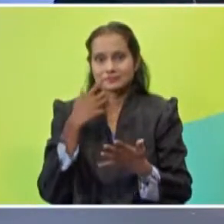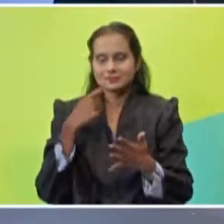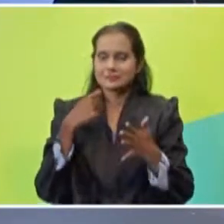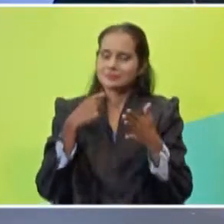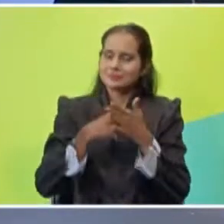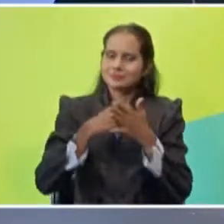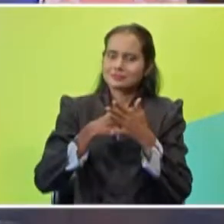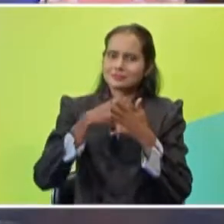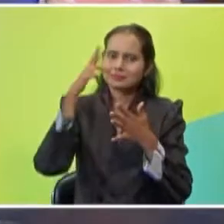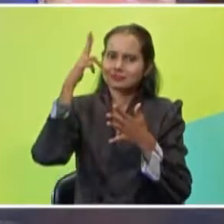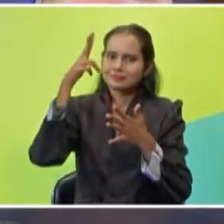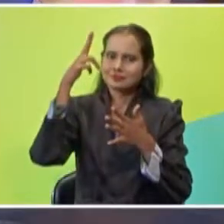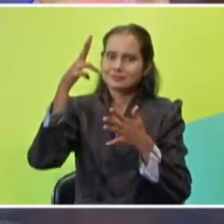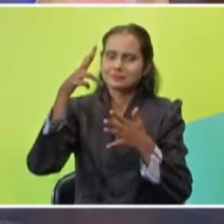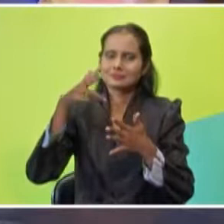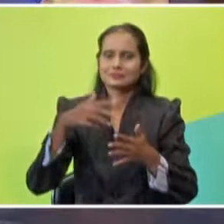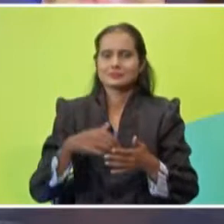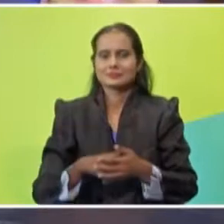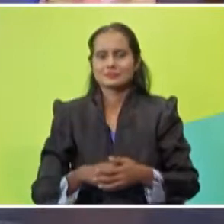kritik-kritik banyak